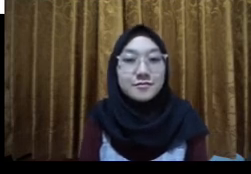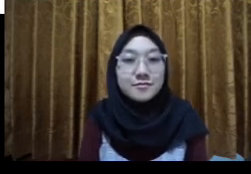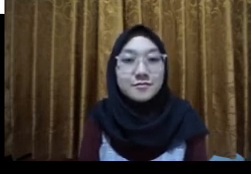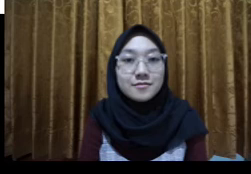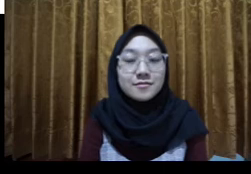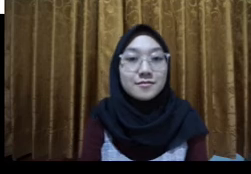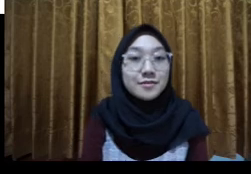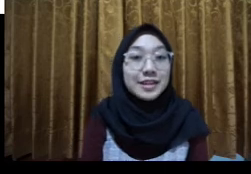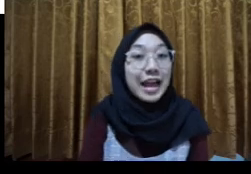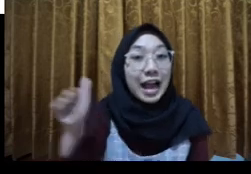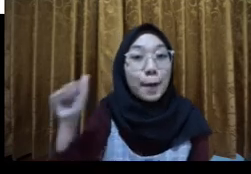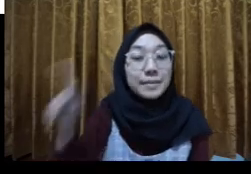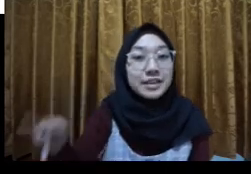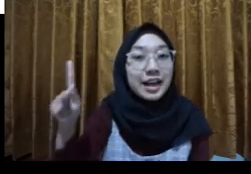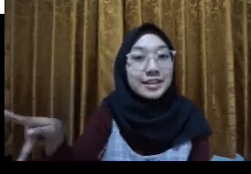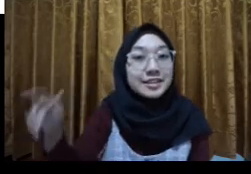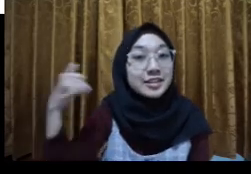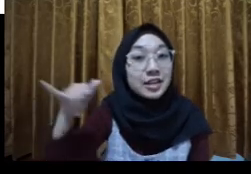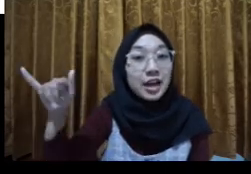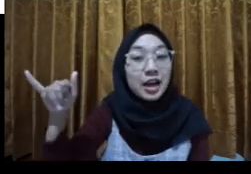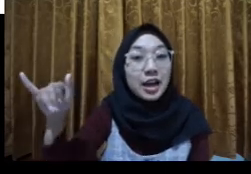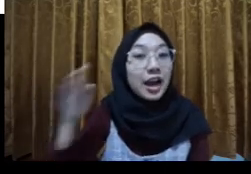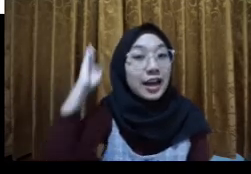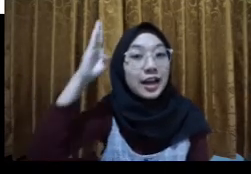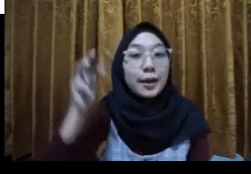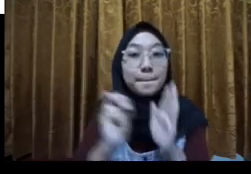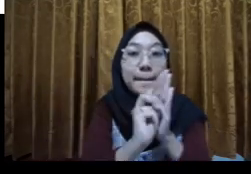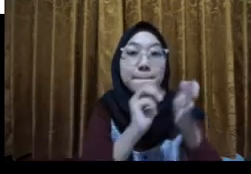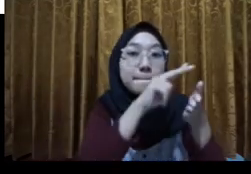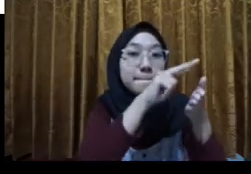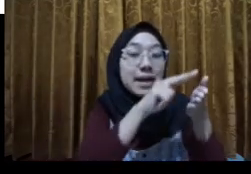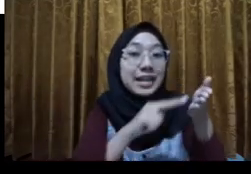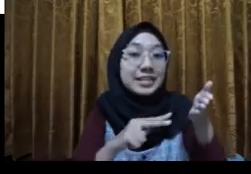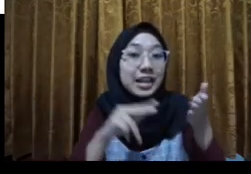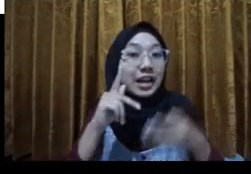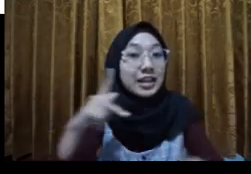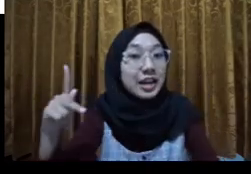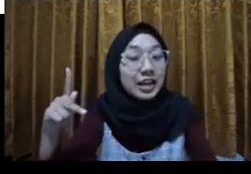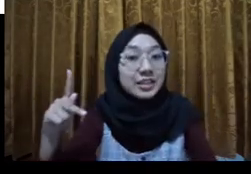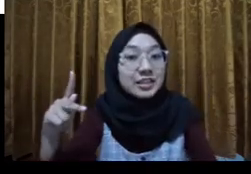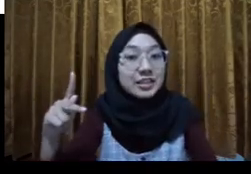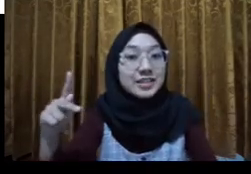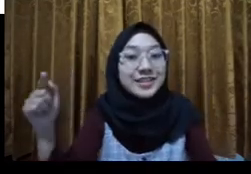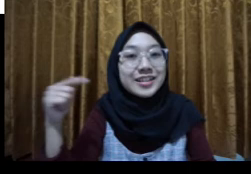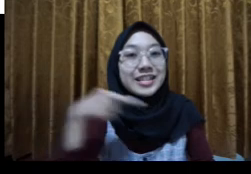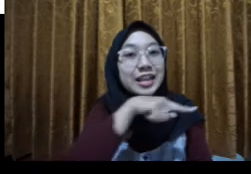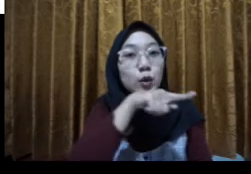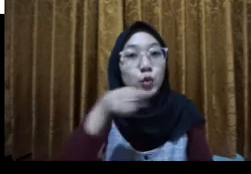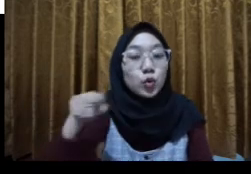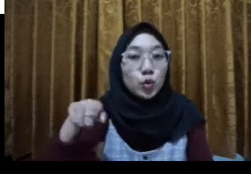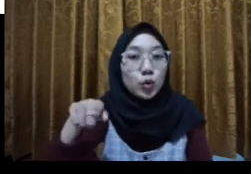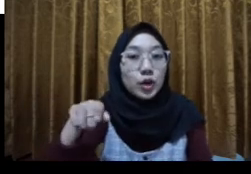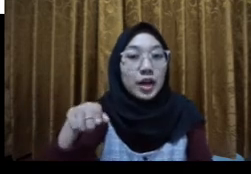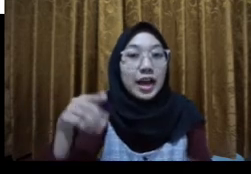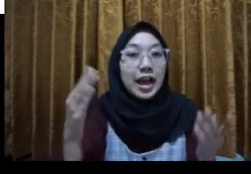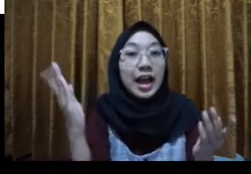anak perempuan. Nah, seperti itu ya, dan seterusnya ya. Dia akan membacakan semua isi buku. Nah, nanti kalau misalkan